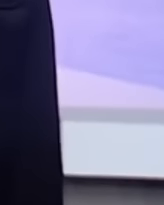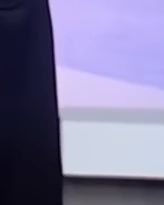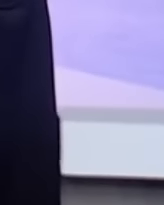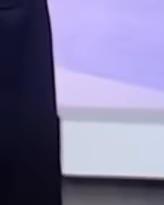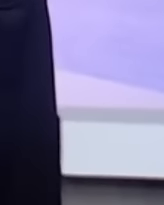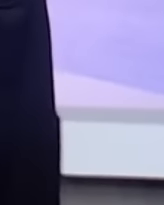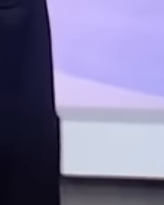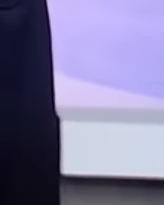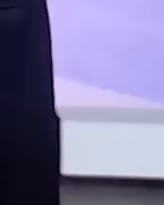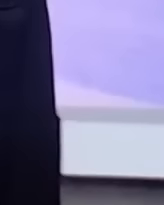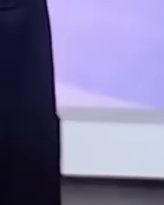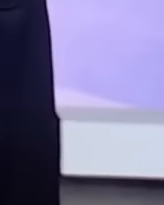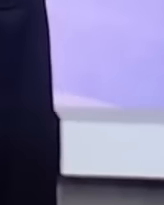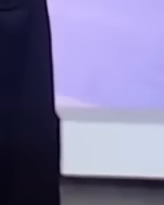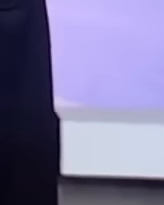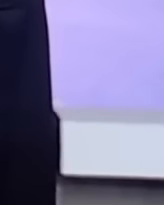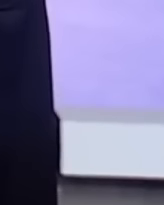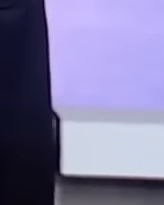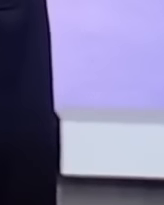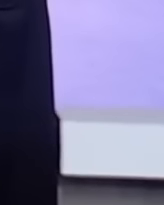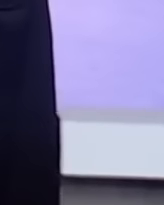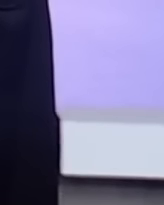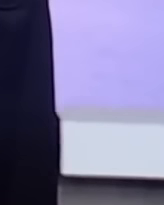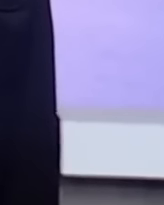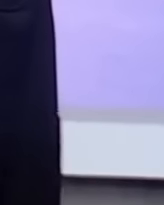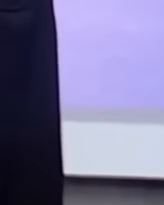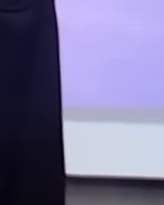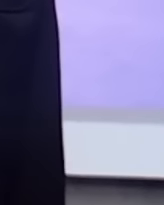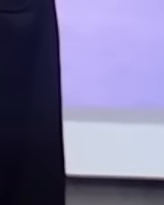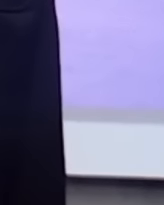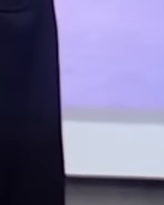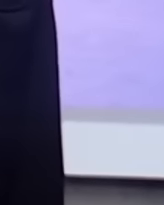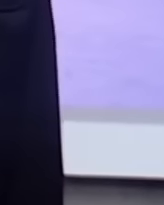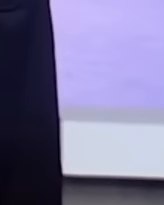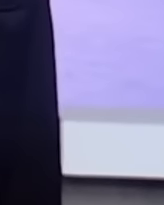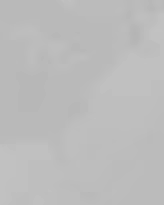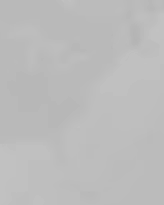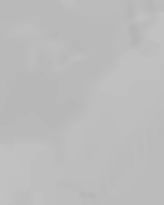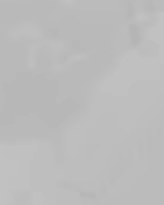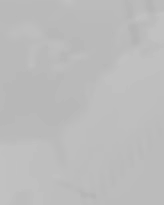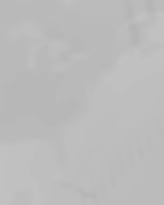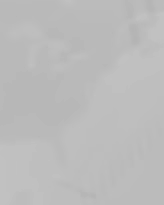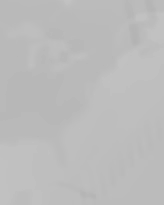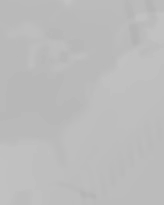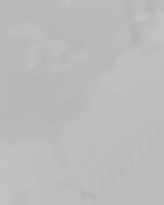samahan niyo kami sa GMA Pinoy TV at sa www.gmanews.tv.